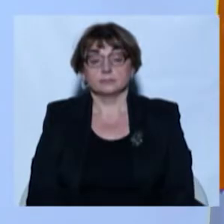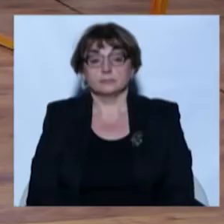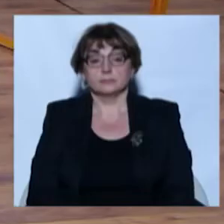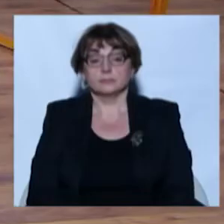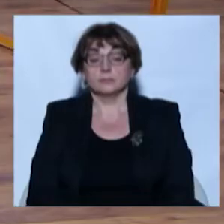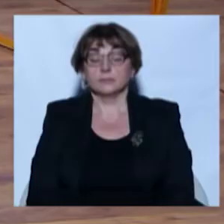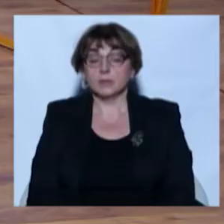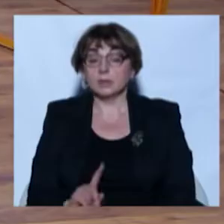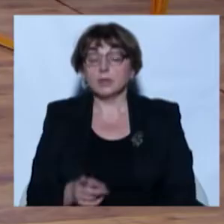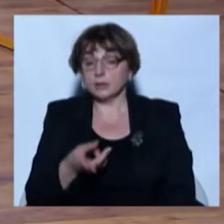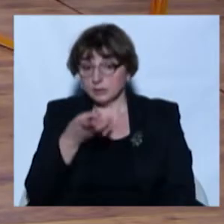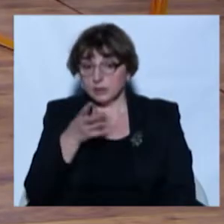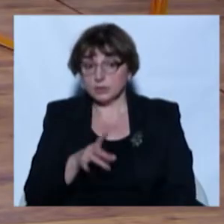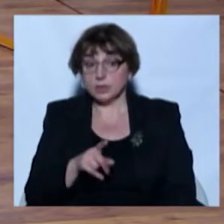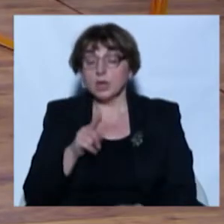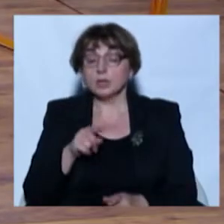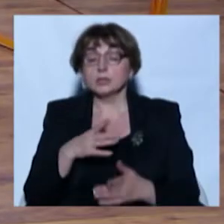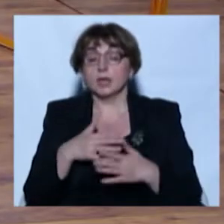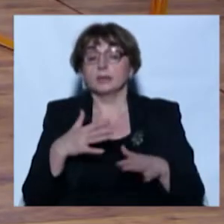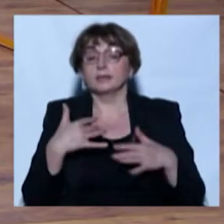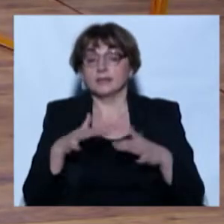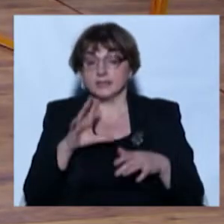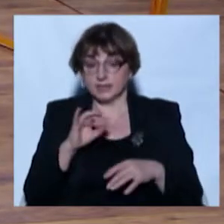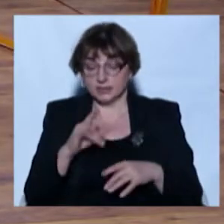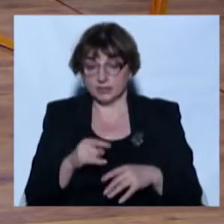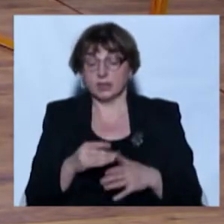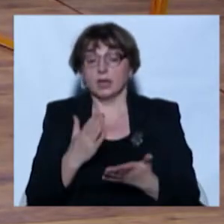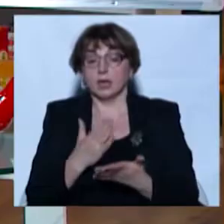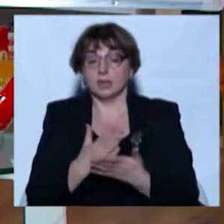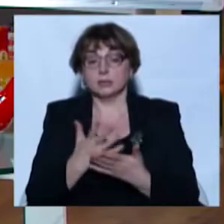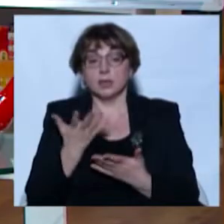და რა დაგვრჩა? ესე იგი ვთქვით, რომ არის სითხე, რომ არის